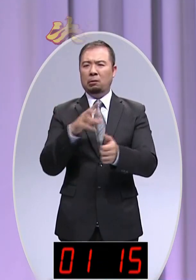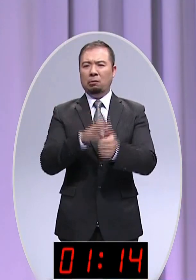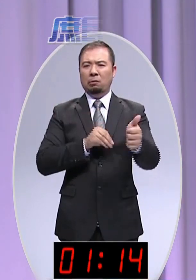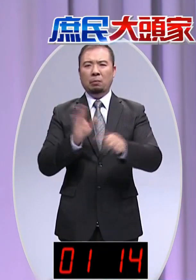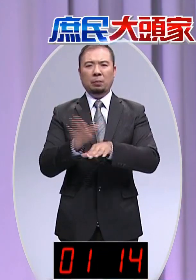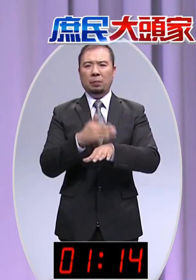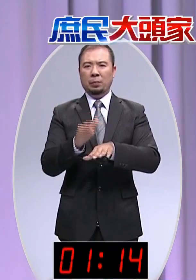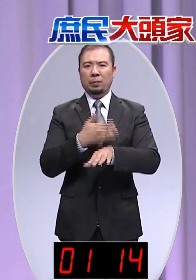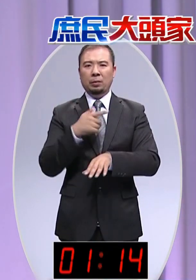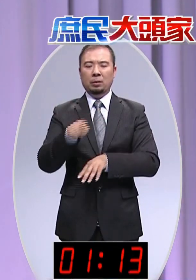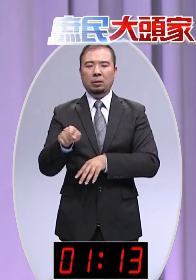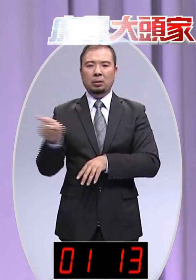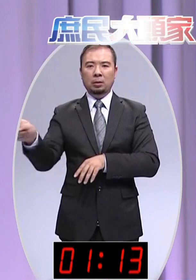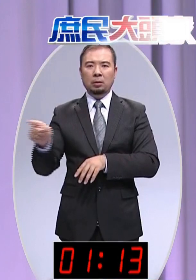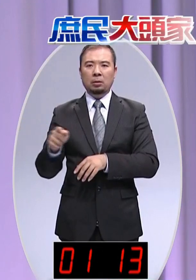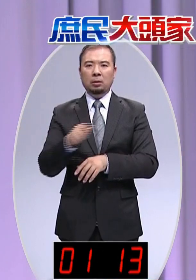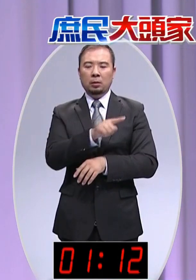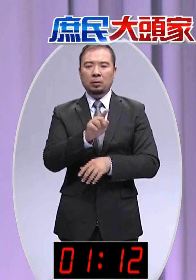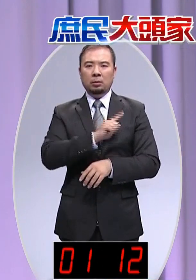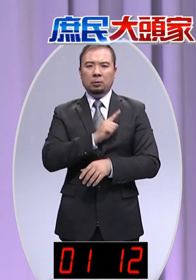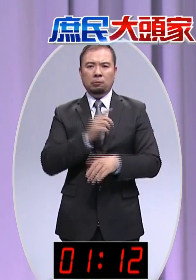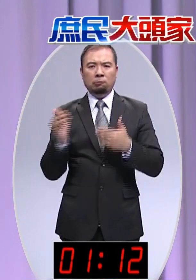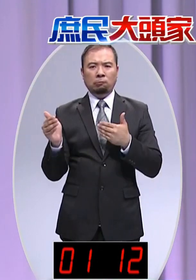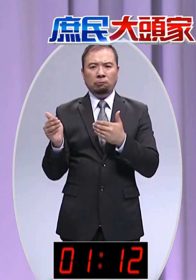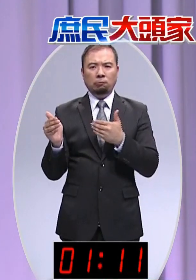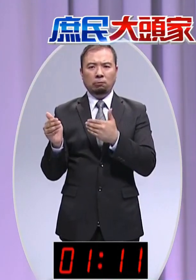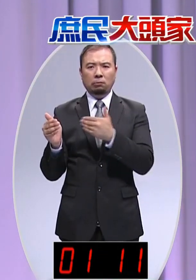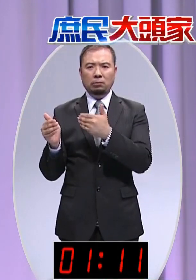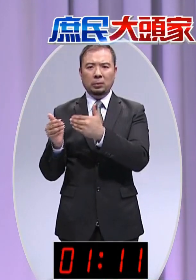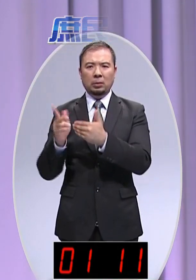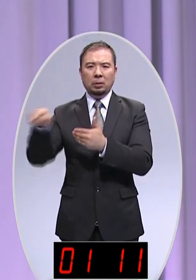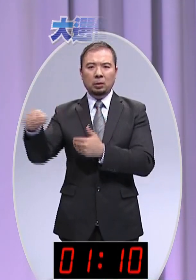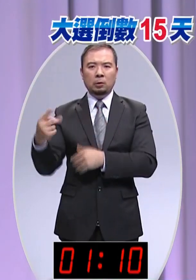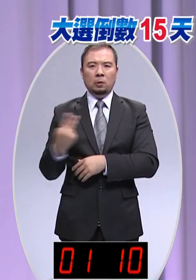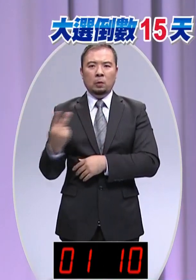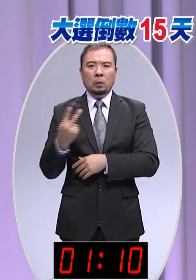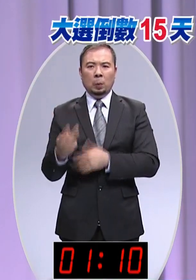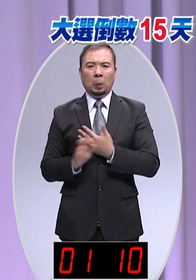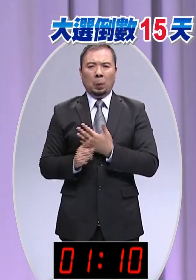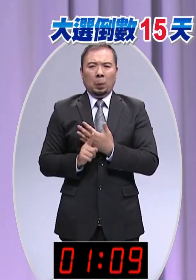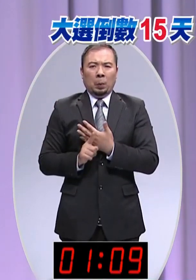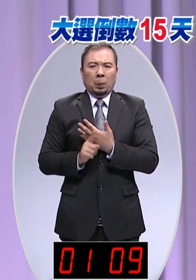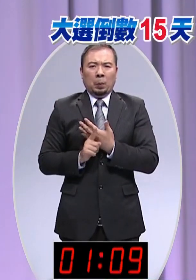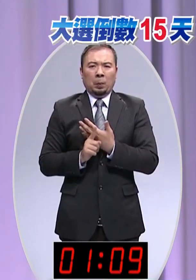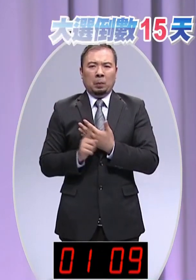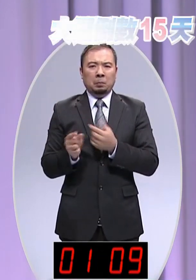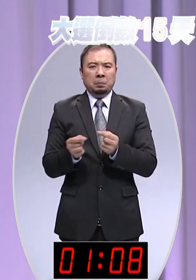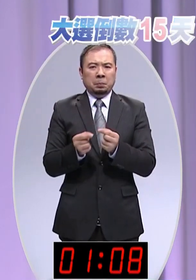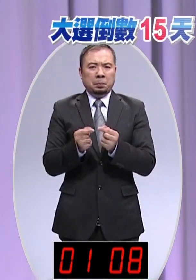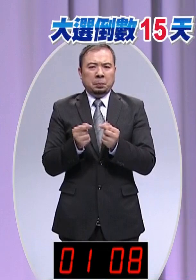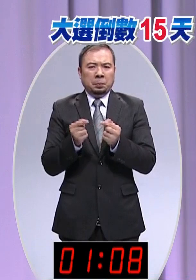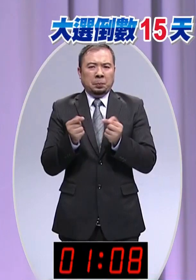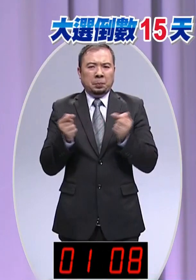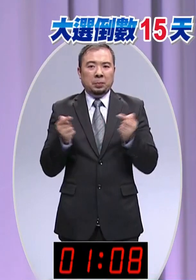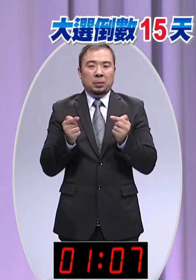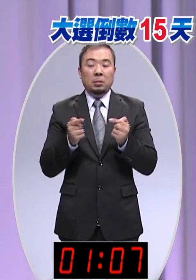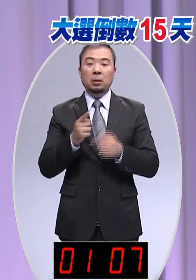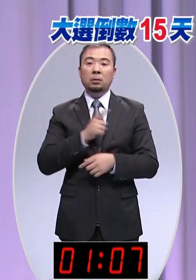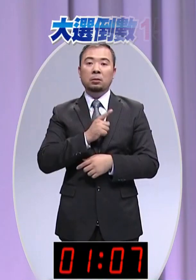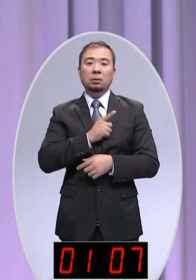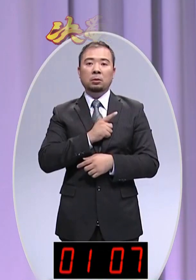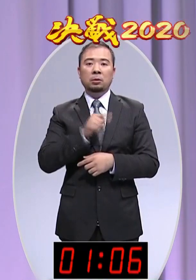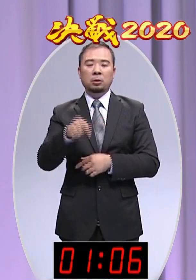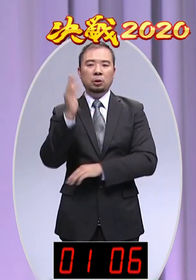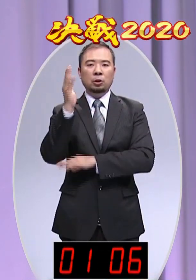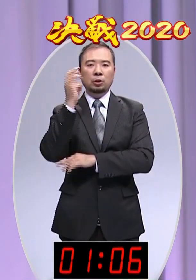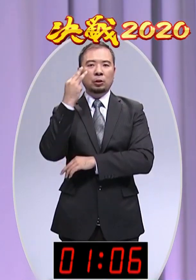步的进逼，一步一步的挑衅两岸关系，借着两岸关系的紧张来换取自己的政治